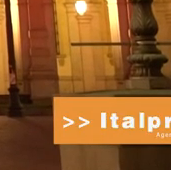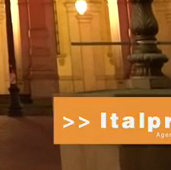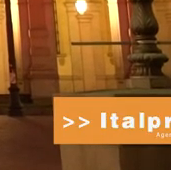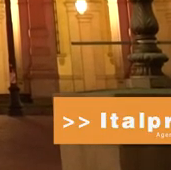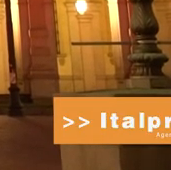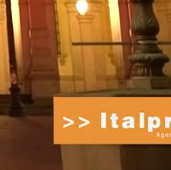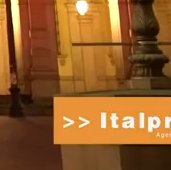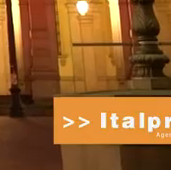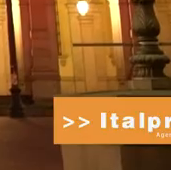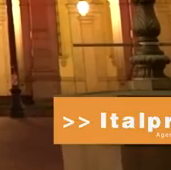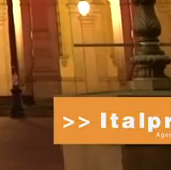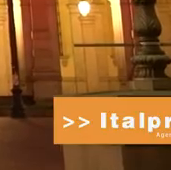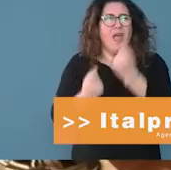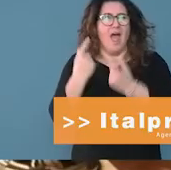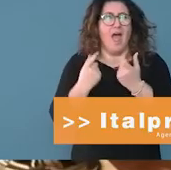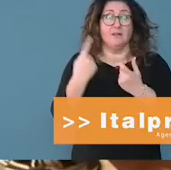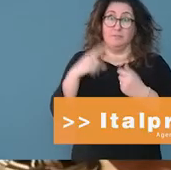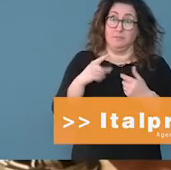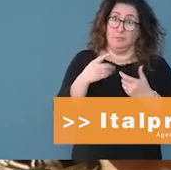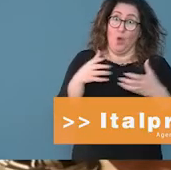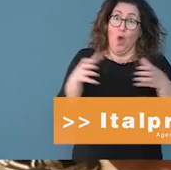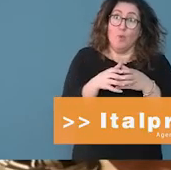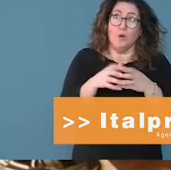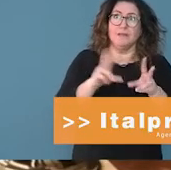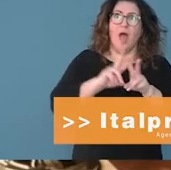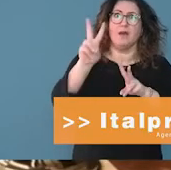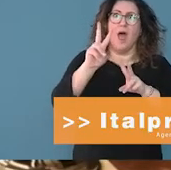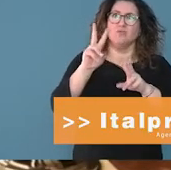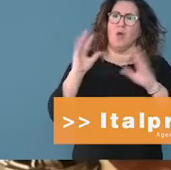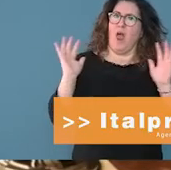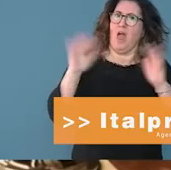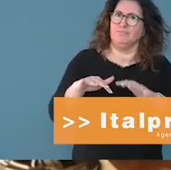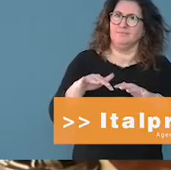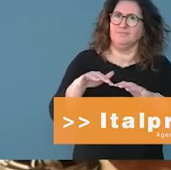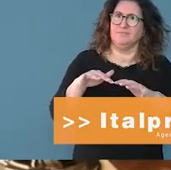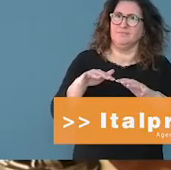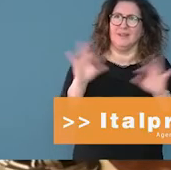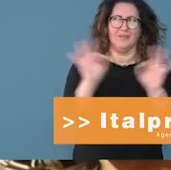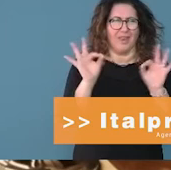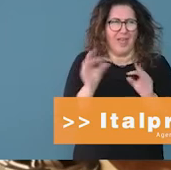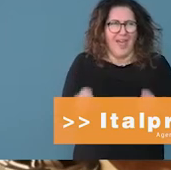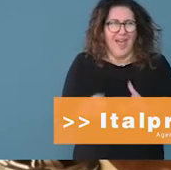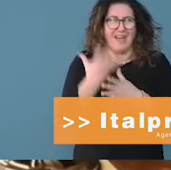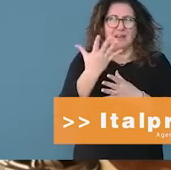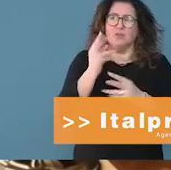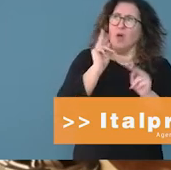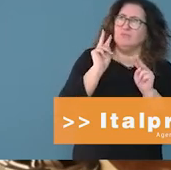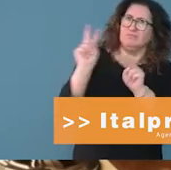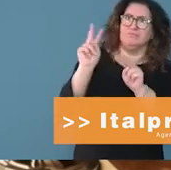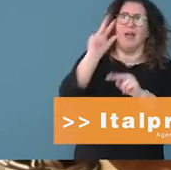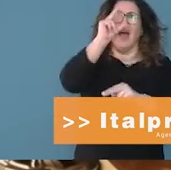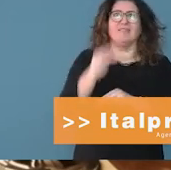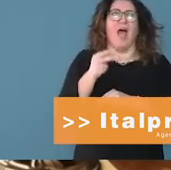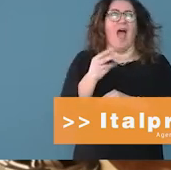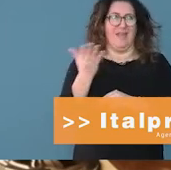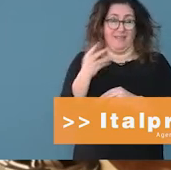fu un riunirsi della comunità nazionale dal punto di vista statuale appena nata attorno alla grande figura di dante che possiamo definire veramente